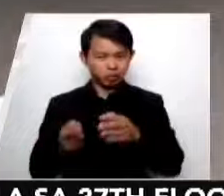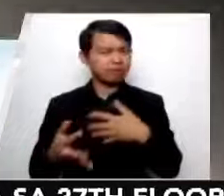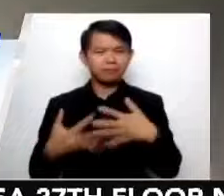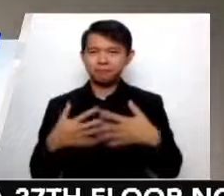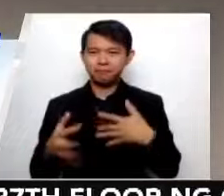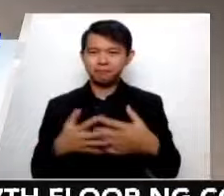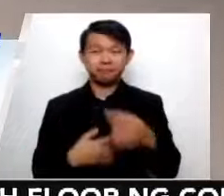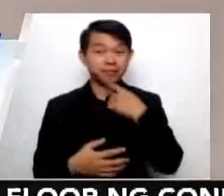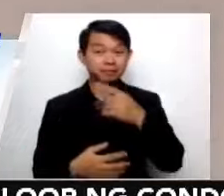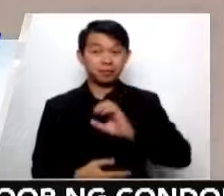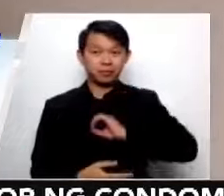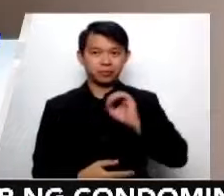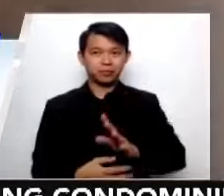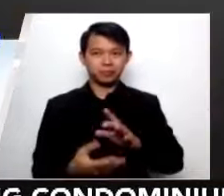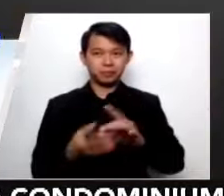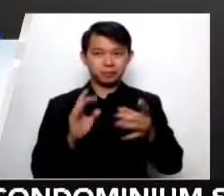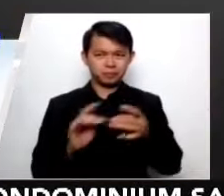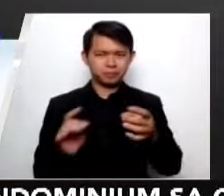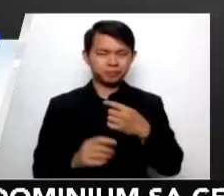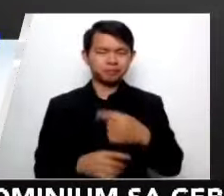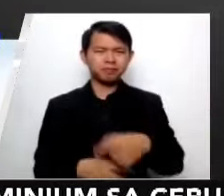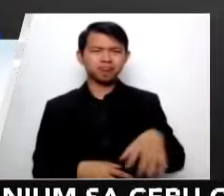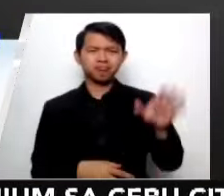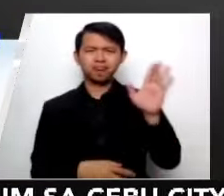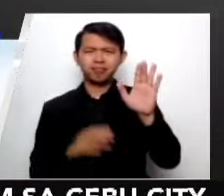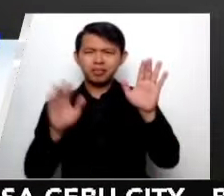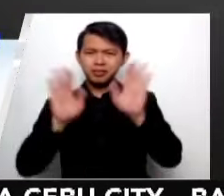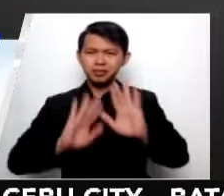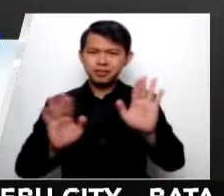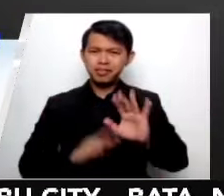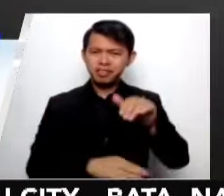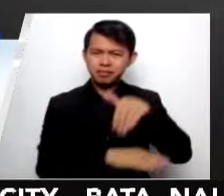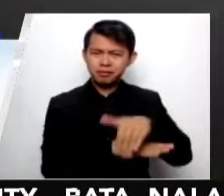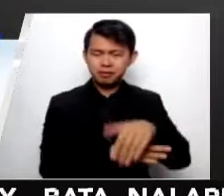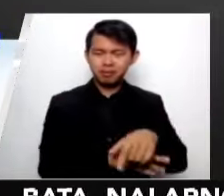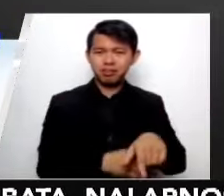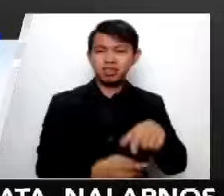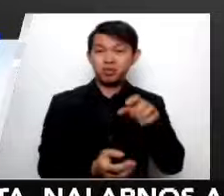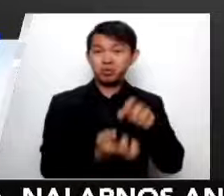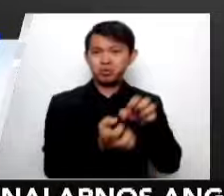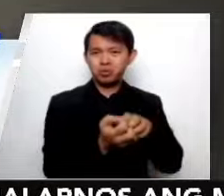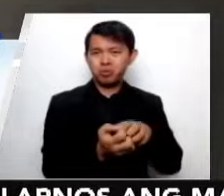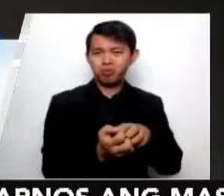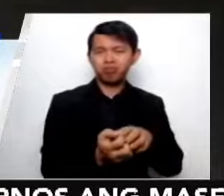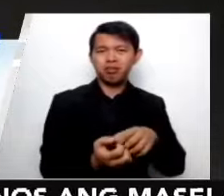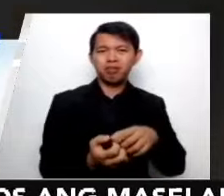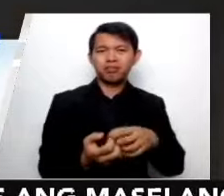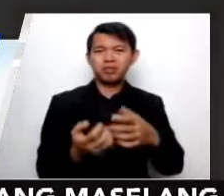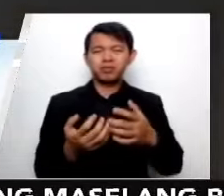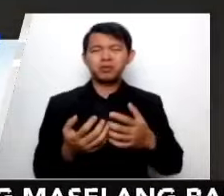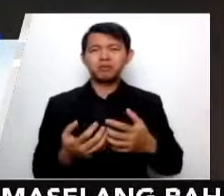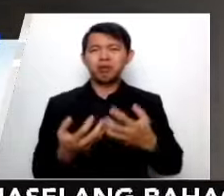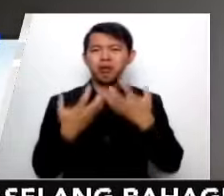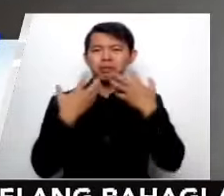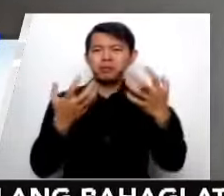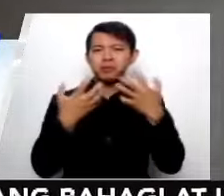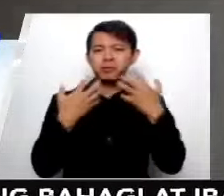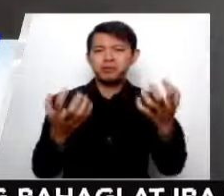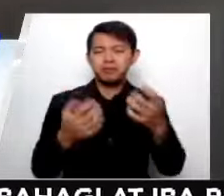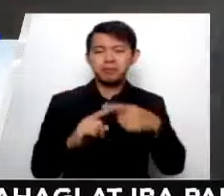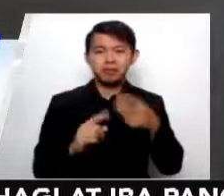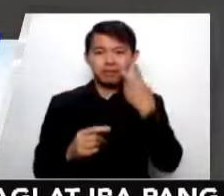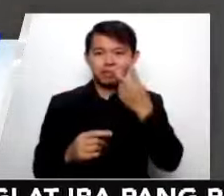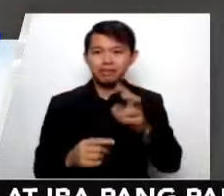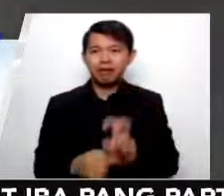Linggo, nang gisingin sila ng alagang si Z. Nagtatahol ito matapos makakita ng ahas. Nahuli ang ahas at